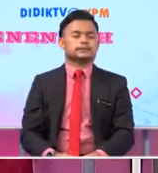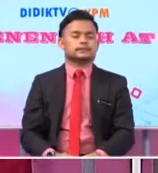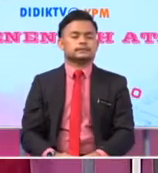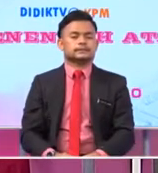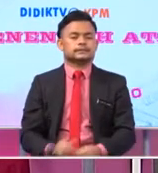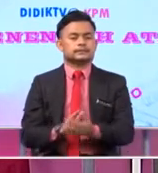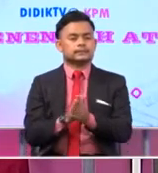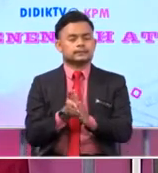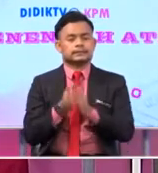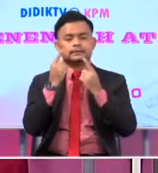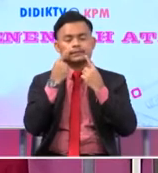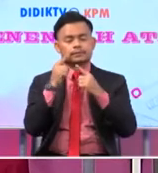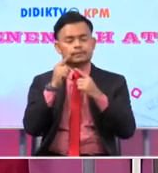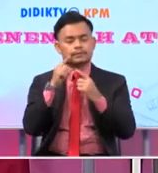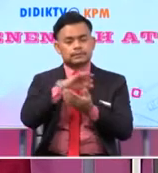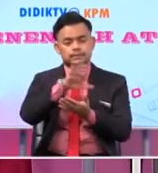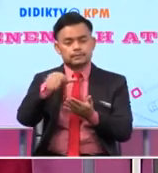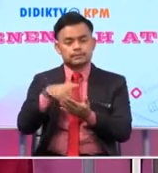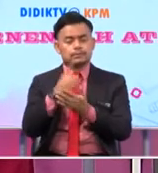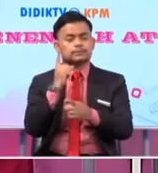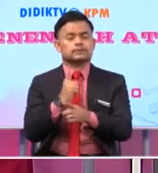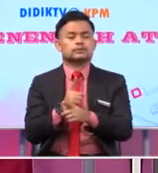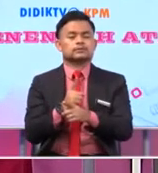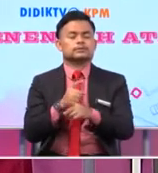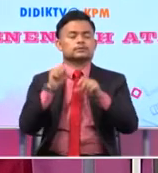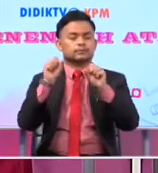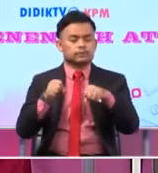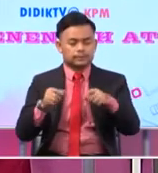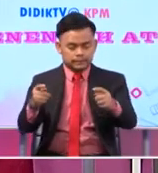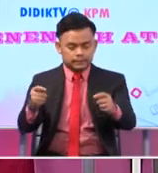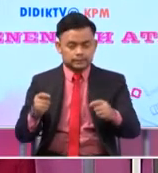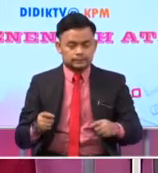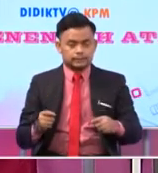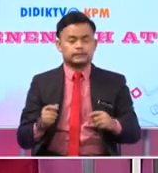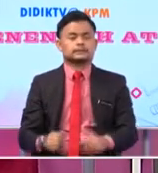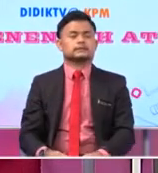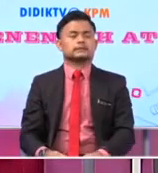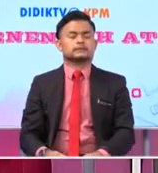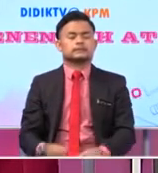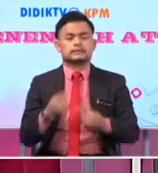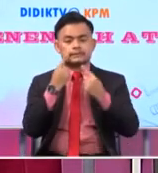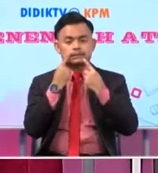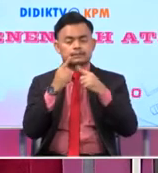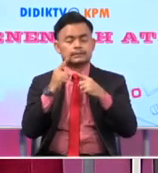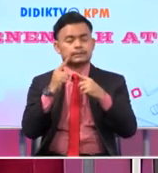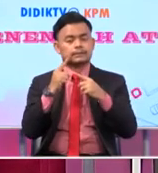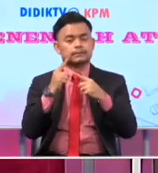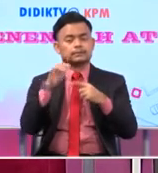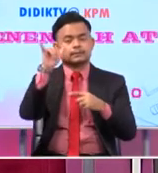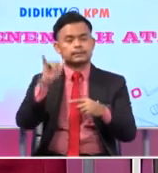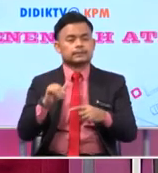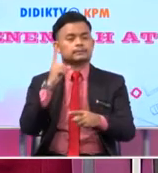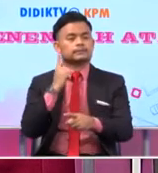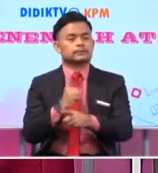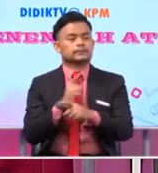Tuh semua betul dan boleh diterima karena bom munasabah ataupun boleh diterima sebagai jawabannya betul jadi